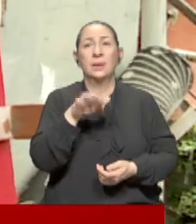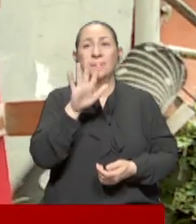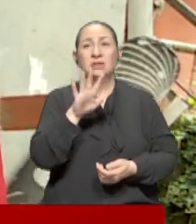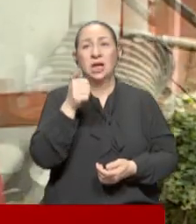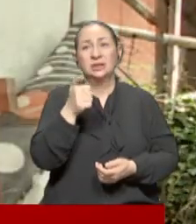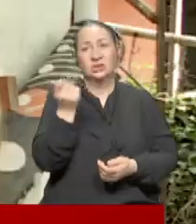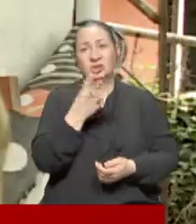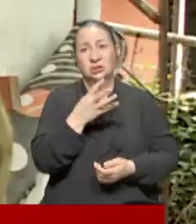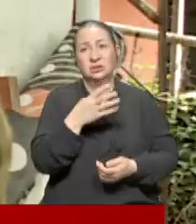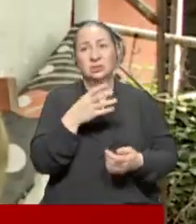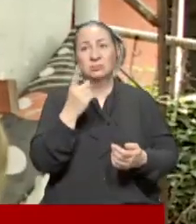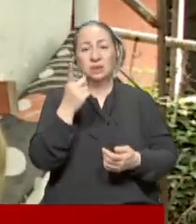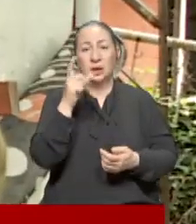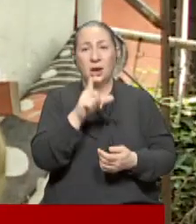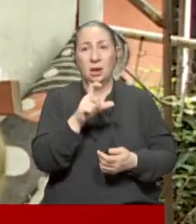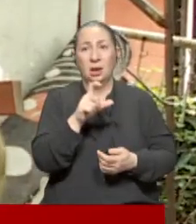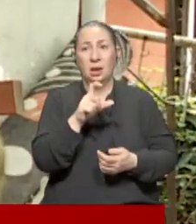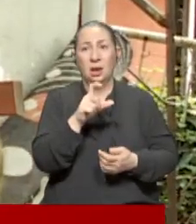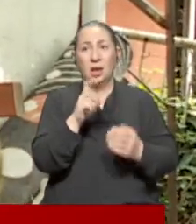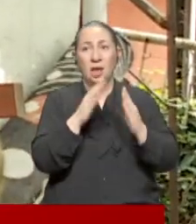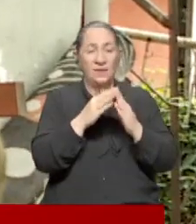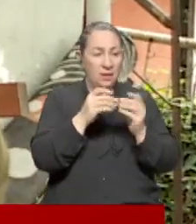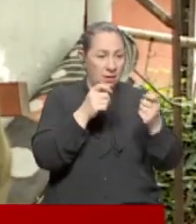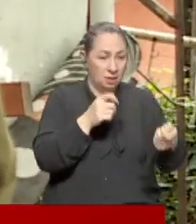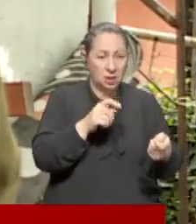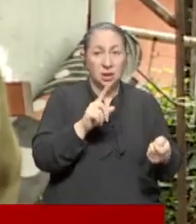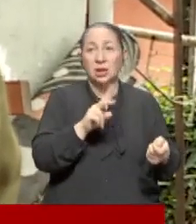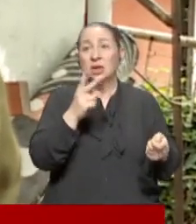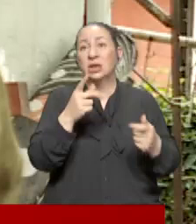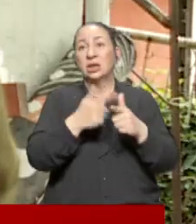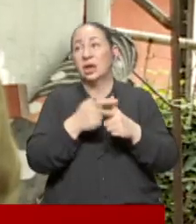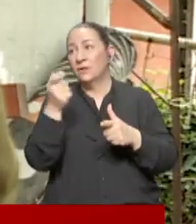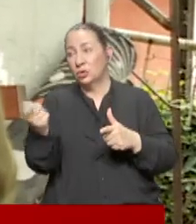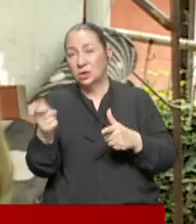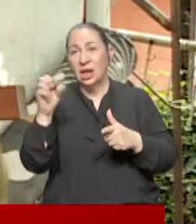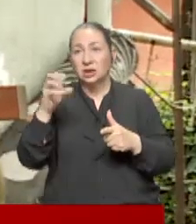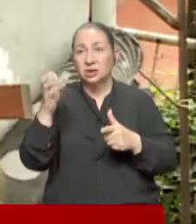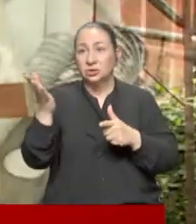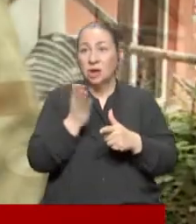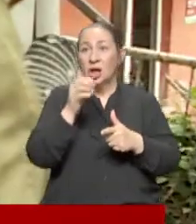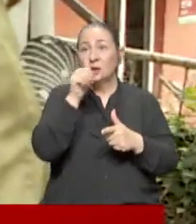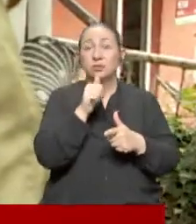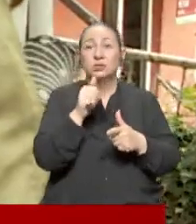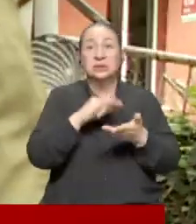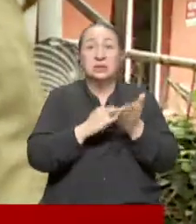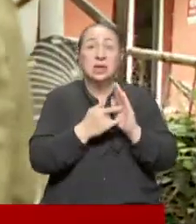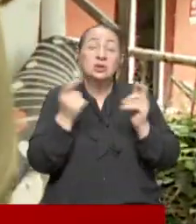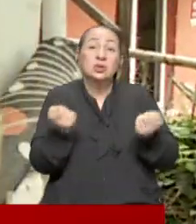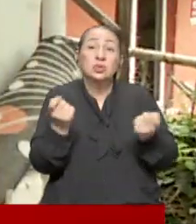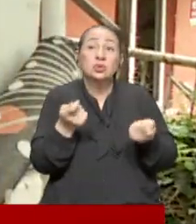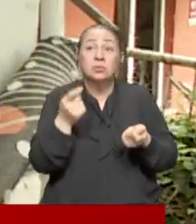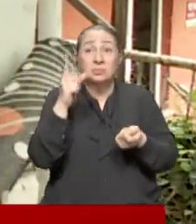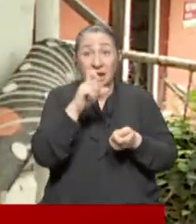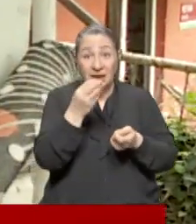5-6 kişi ya işte bir ay ay eve harcıyoruz diğer ayı kira veriyoruz elektrik Elvan O da etmeye